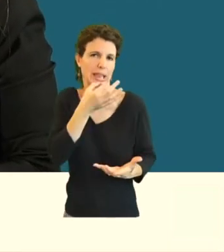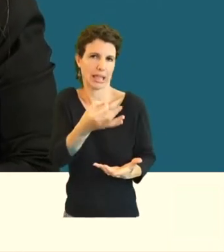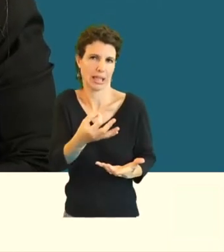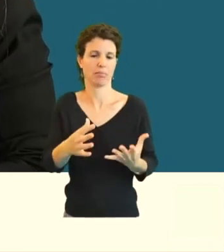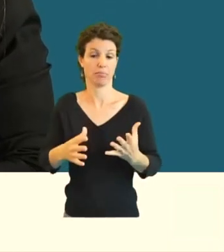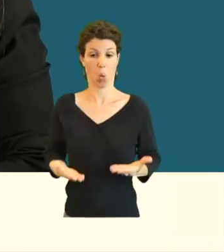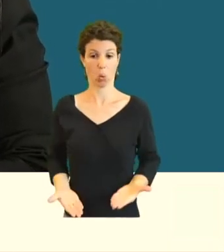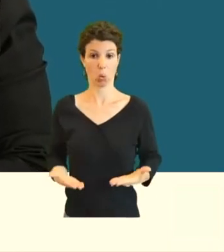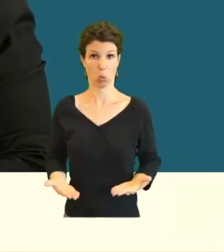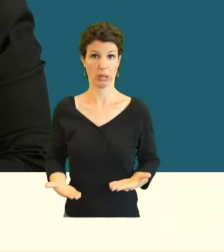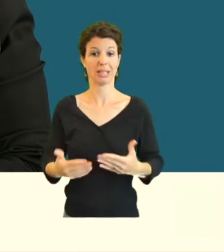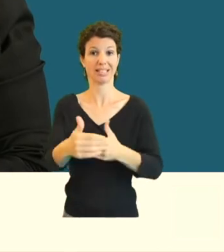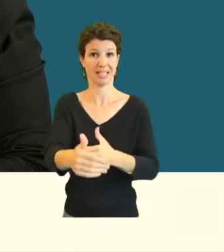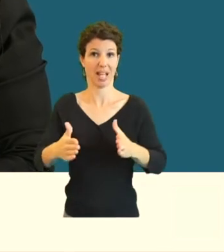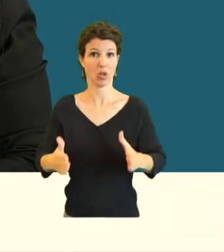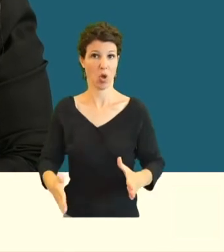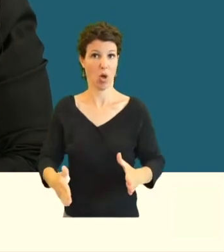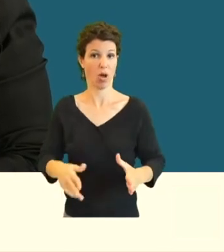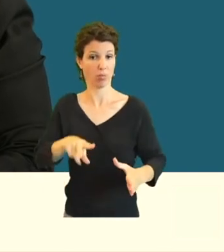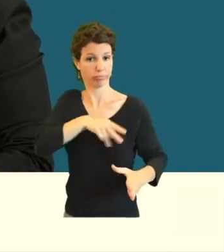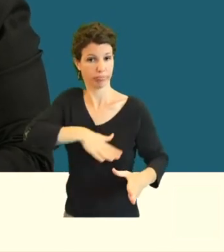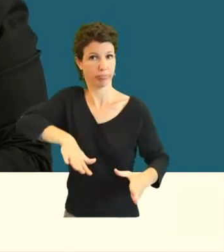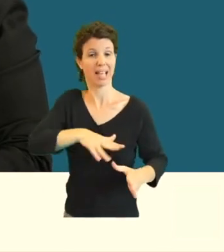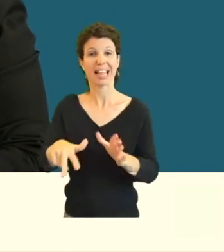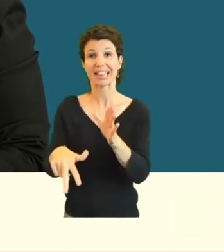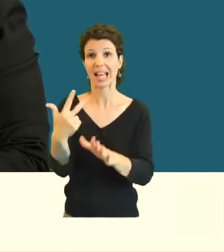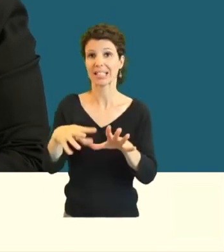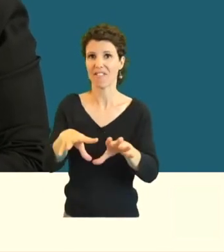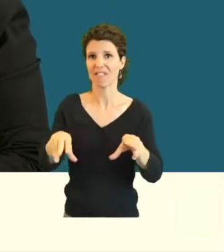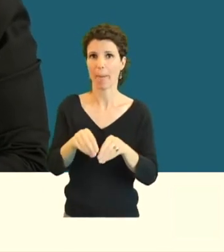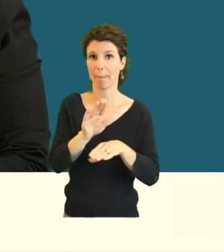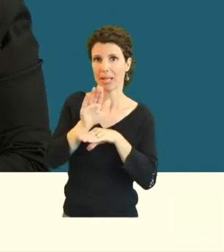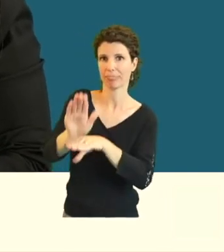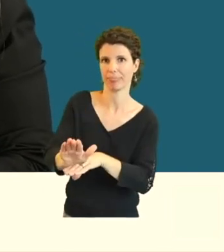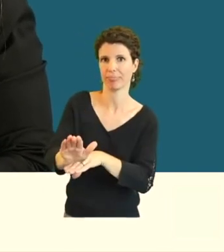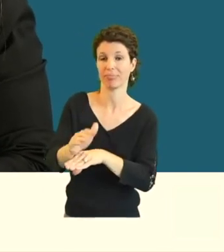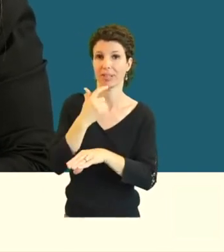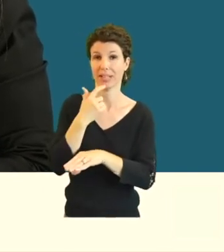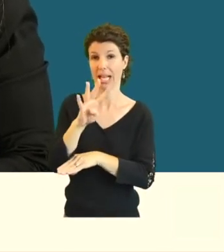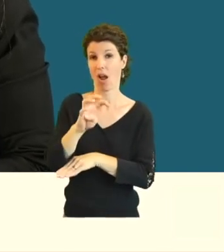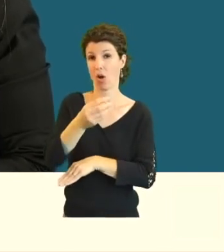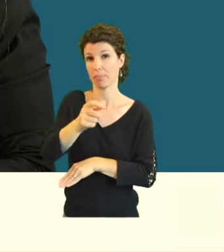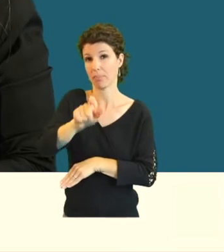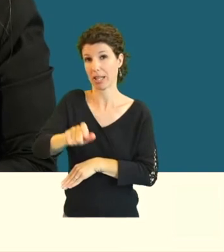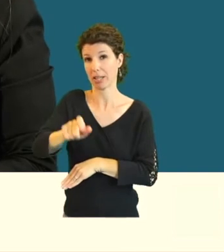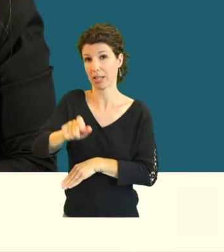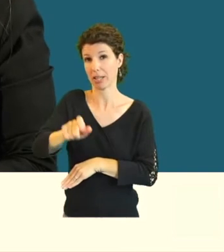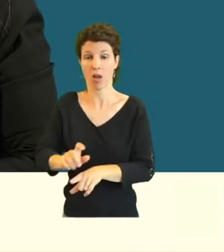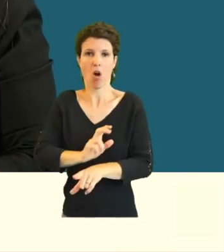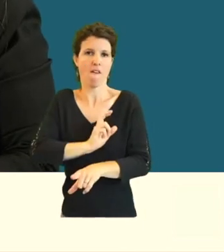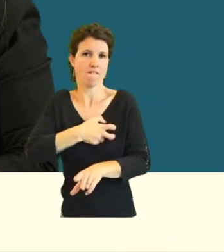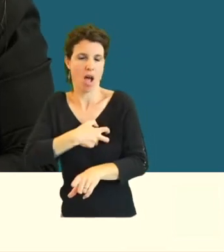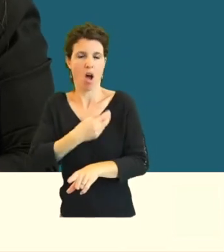familles aujourd'hui sur notre secteur qui ont été mises à l'abri, ce qui représente 40 personnes. Tous les enfants peuvent enfin être